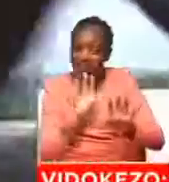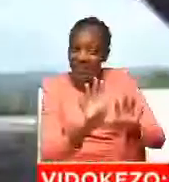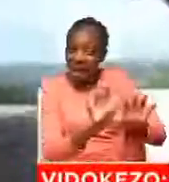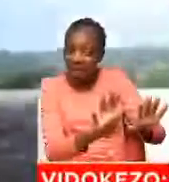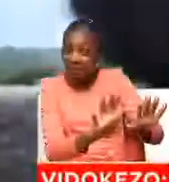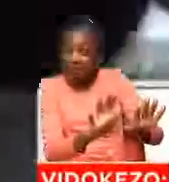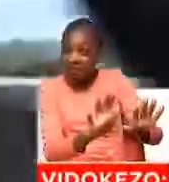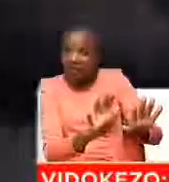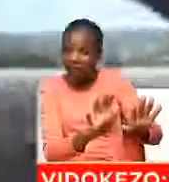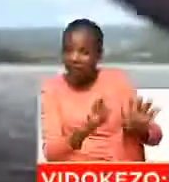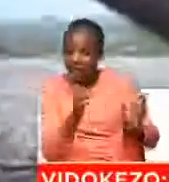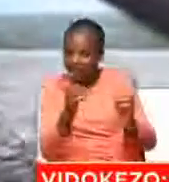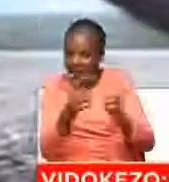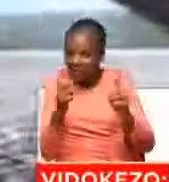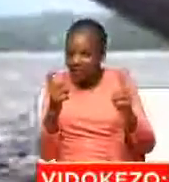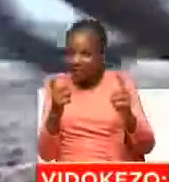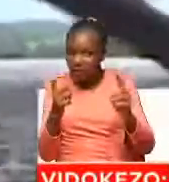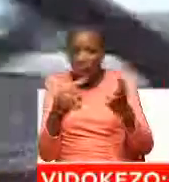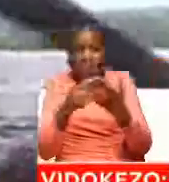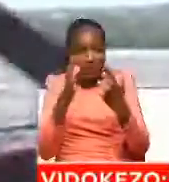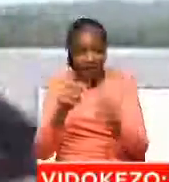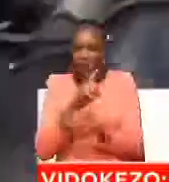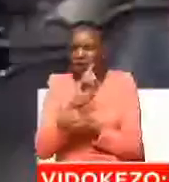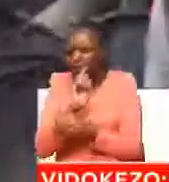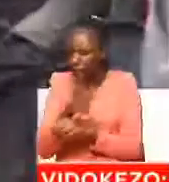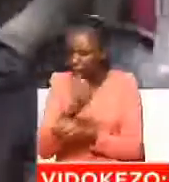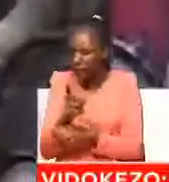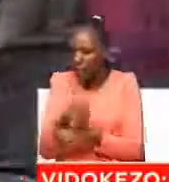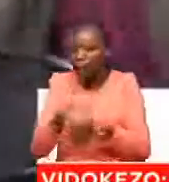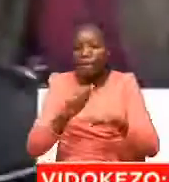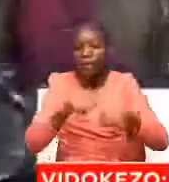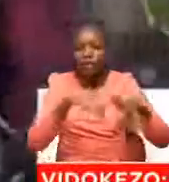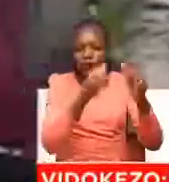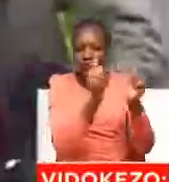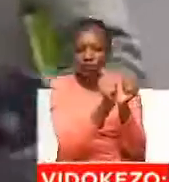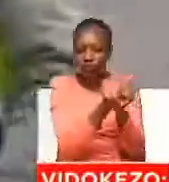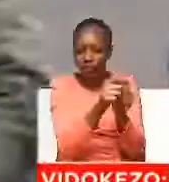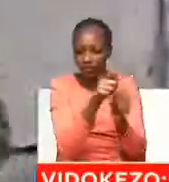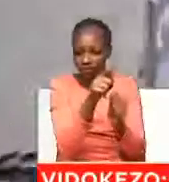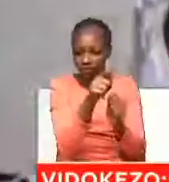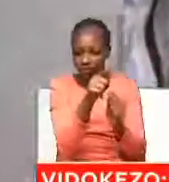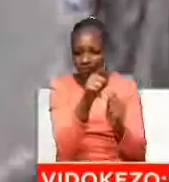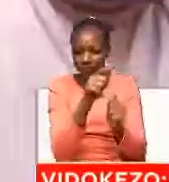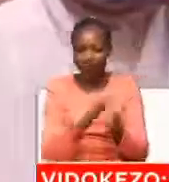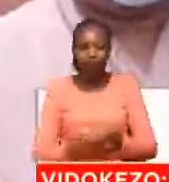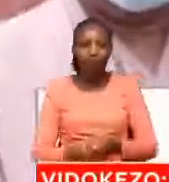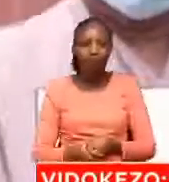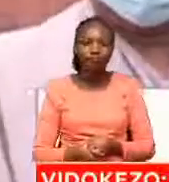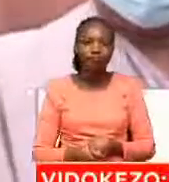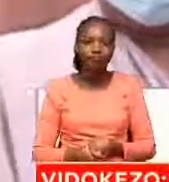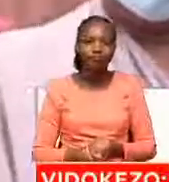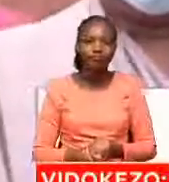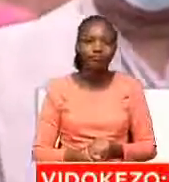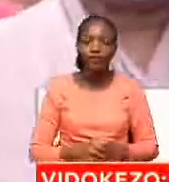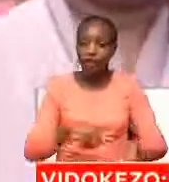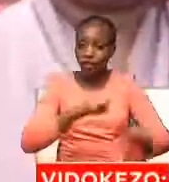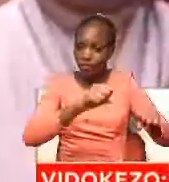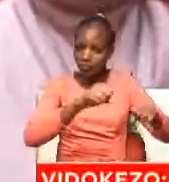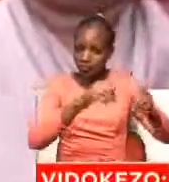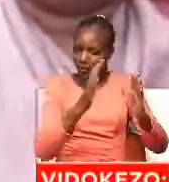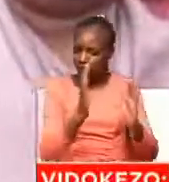kusimama na kupimwa, ambapo ameonya kuwa sheria kali zitachukuliwa dhidi yao. Bodaboda